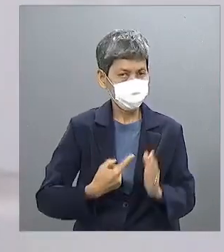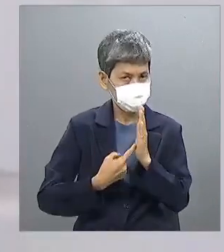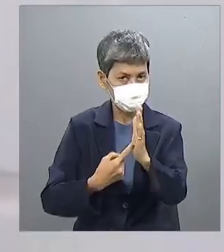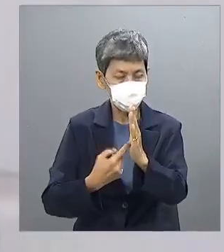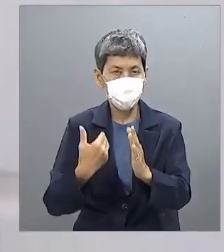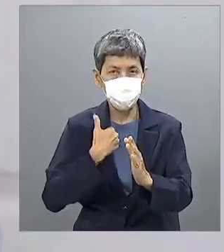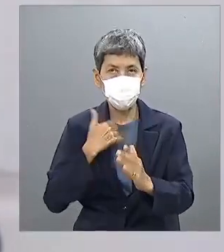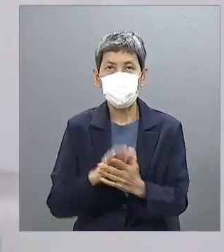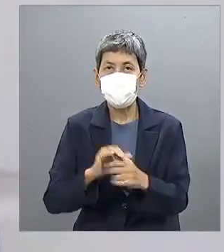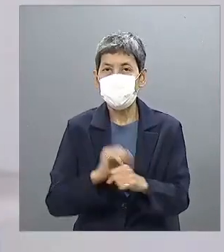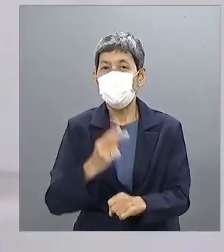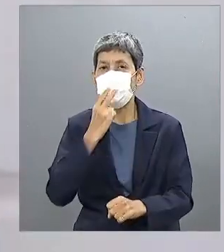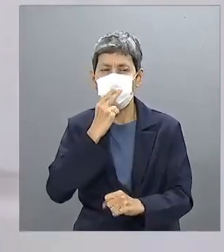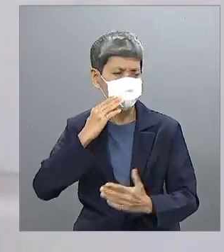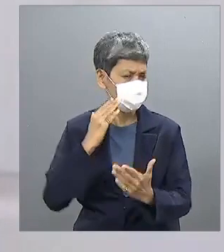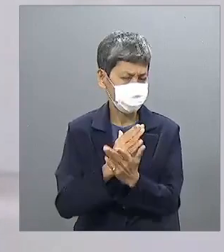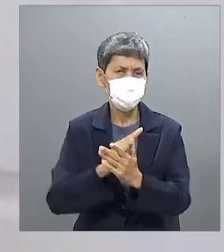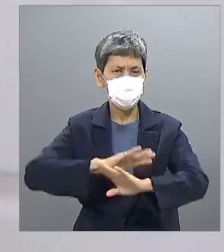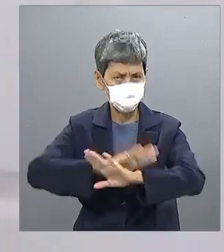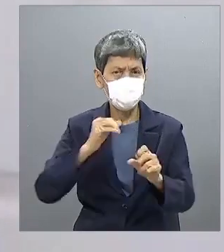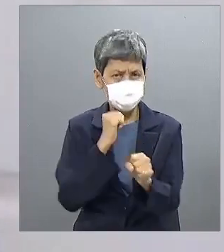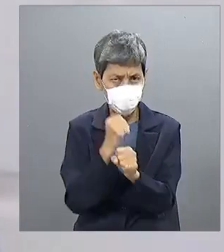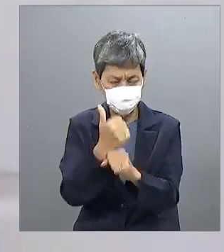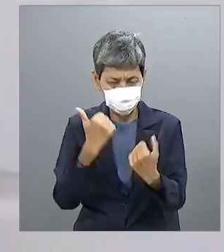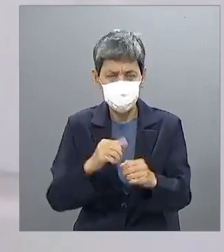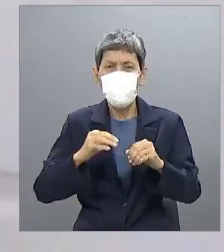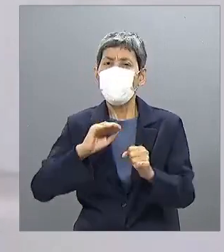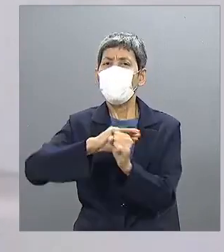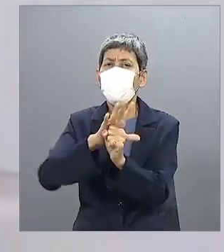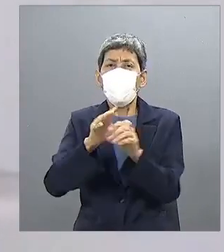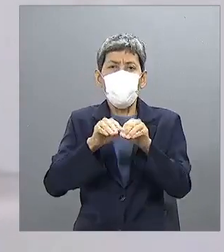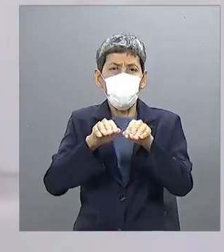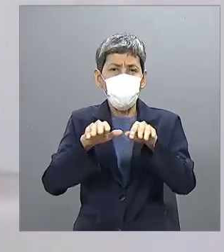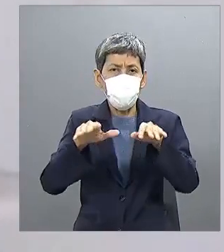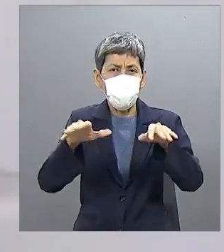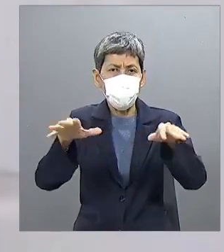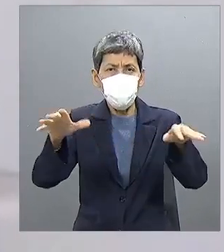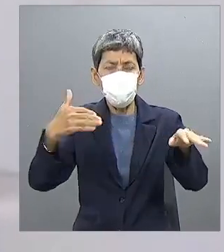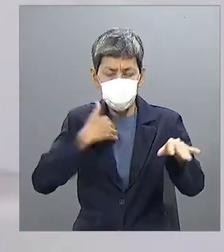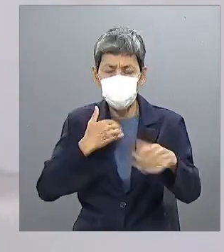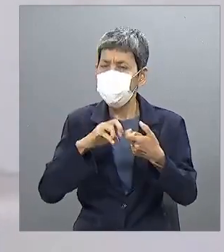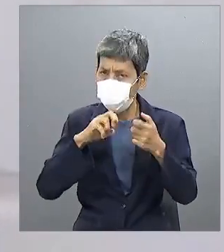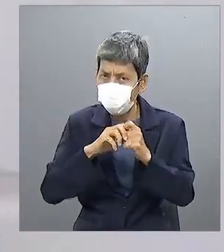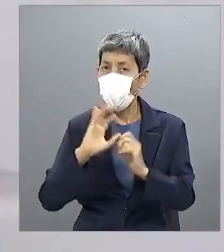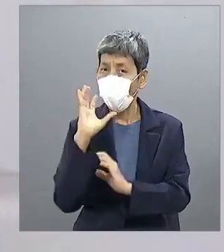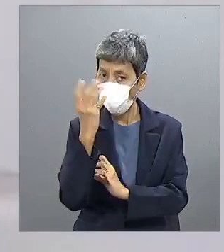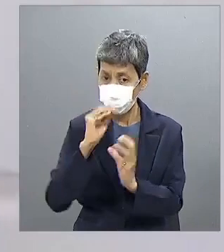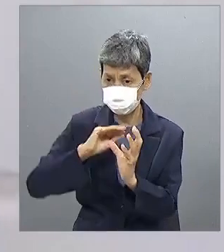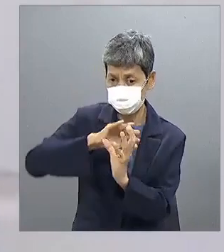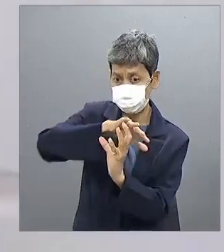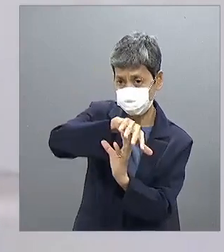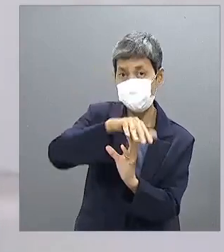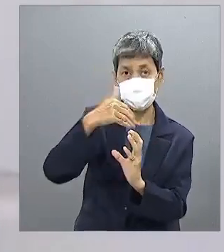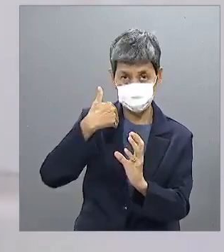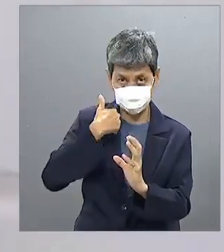คอมพิวเตอร์ฟิตเนี่ยมันเนื่องมาจากสถานการณ์การแพร่ระบาดของโลกพิ9ที่กำลังมีไปทั่วโลกครับแล้วเขามีการนะครับ